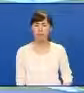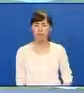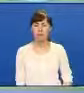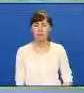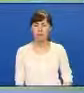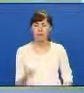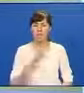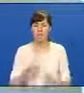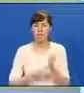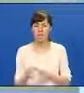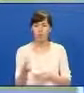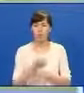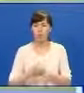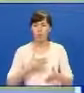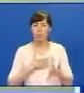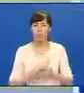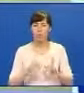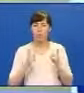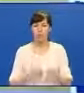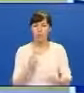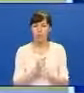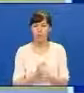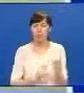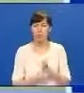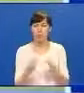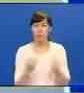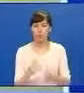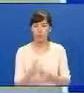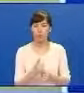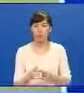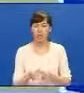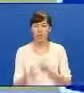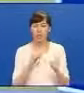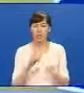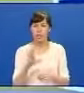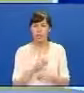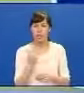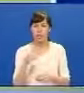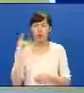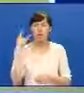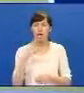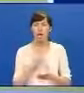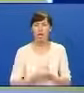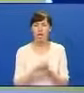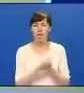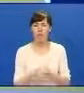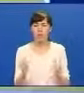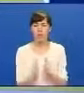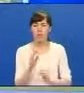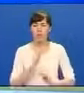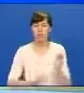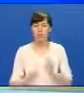Белка, қаңтардан бастап облысымызда қоғамдық келісім кеңесі жұмыс істейді. Ұйымның бүгін алғаш халқа мәжілісі болып өтті. Онда Қазақстан халқы ассамблеясы жанынан құрылған